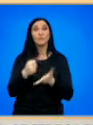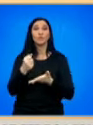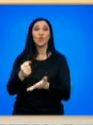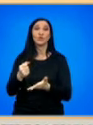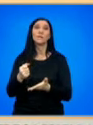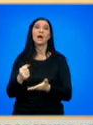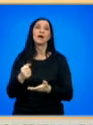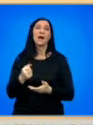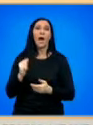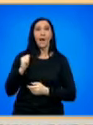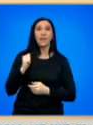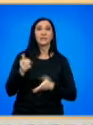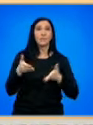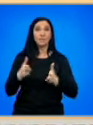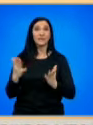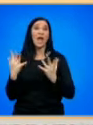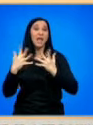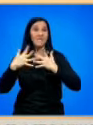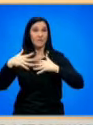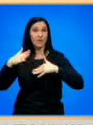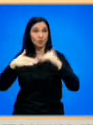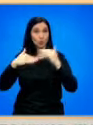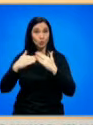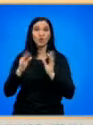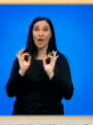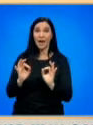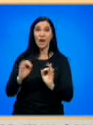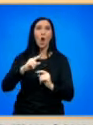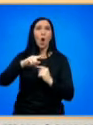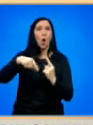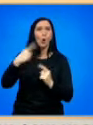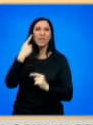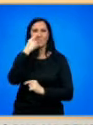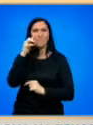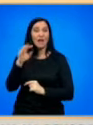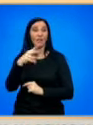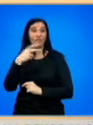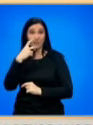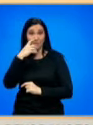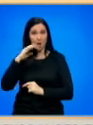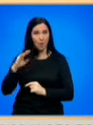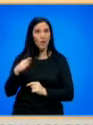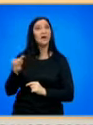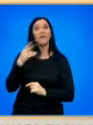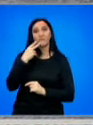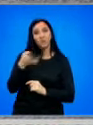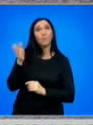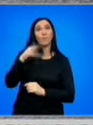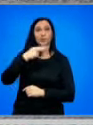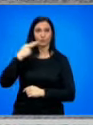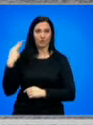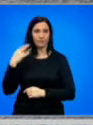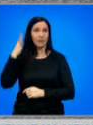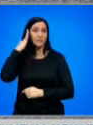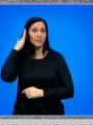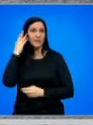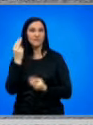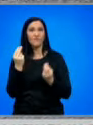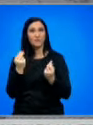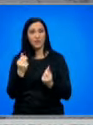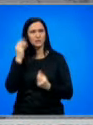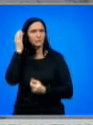Пътна инфраструктура ще е реален и около 1 милиард и 200 милиона лева. Повече по темата вижте. Министерството